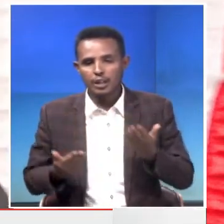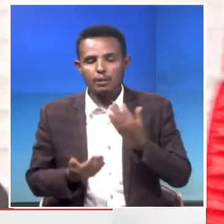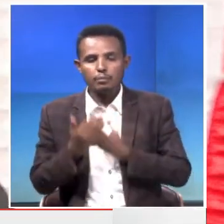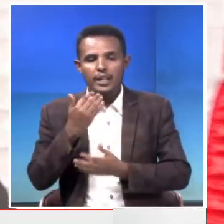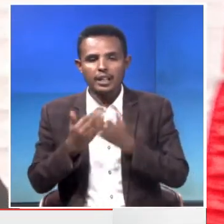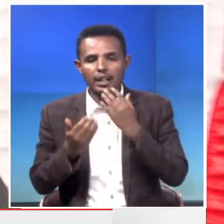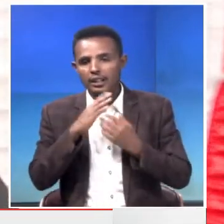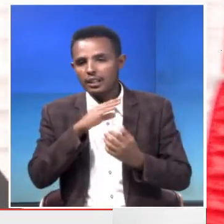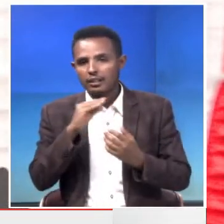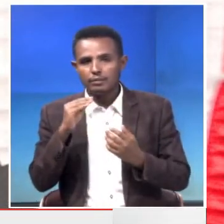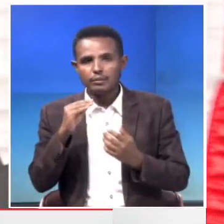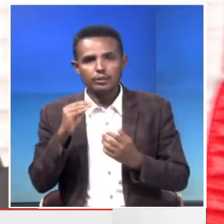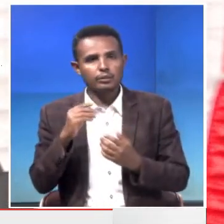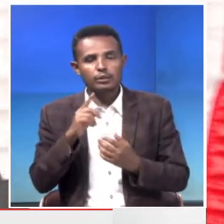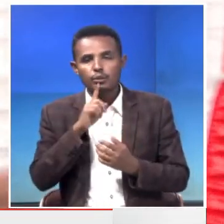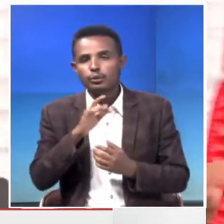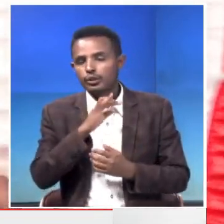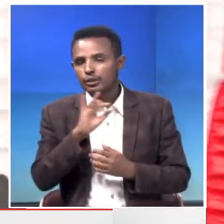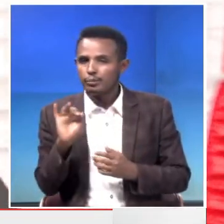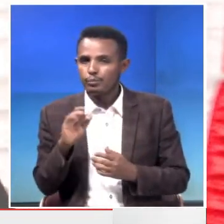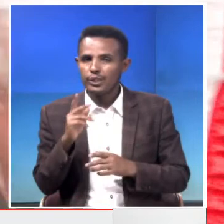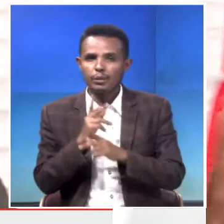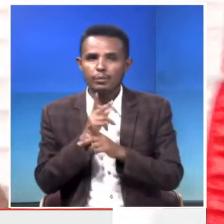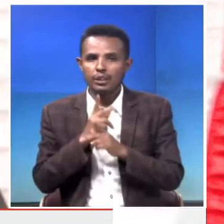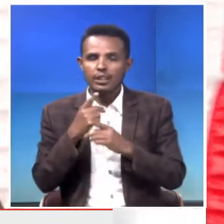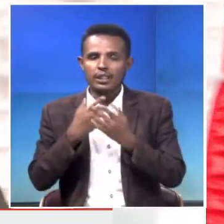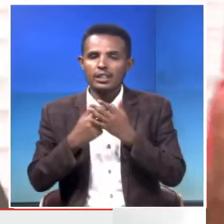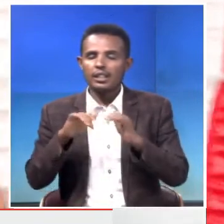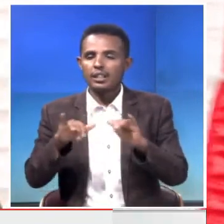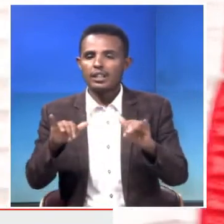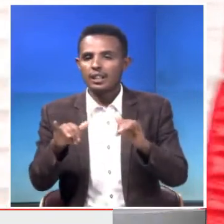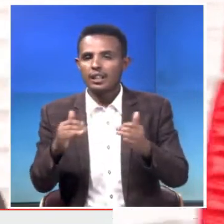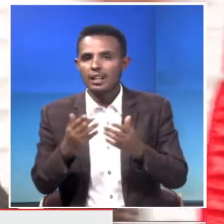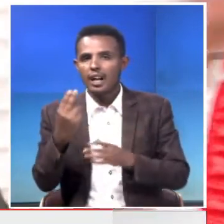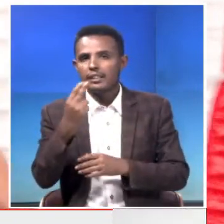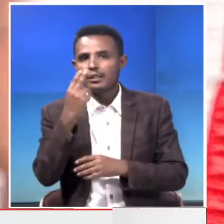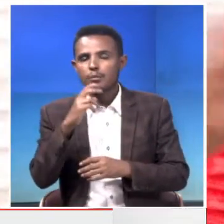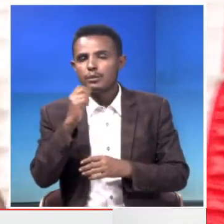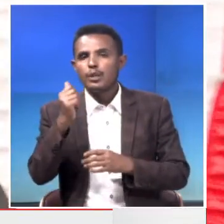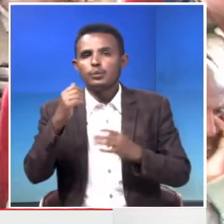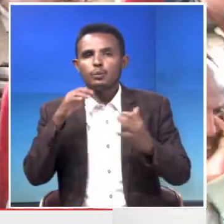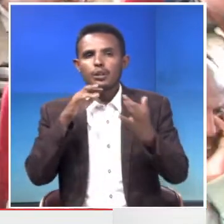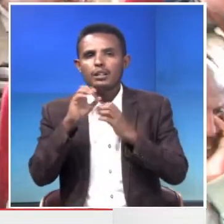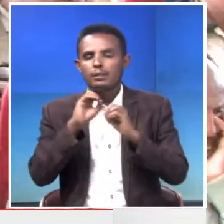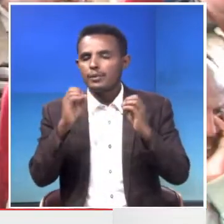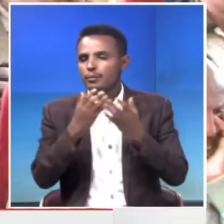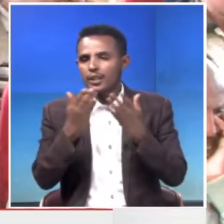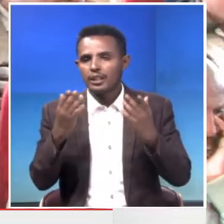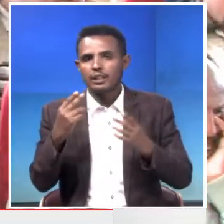መነጋገርና መወያየት ነው እንጂ የሚጠበቅበት ይሄ አይነት ነገር አይጠቅምም። ለምንም ጦርነት ለምንም ነገር አይጠቅምም።